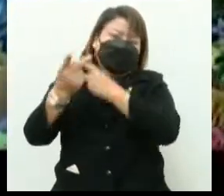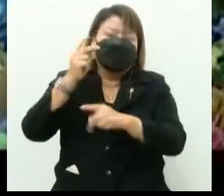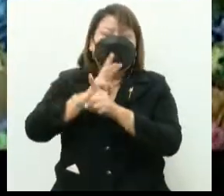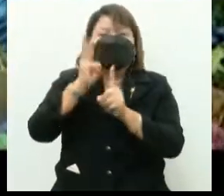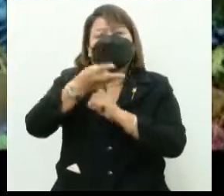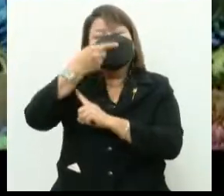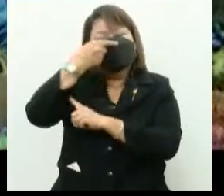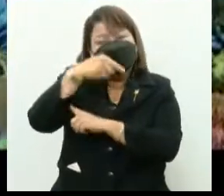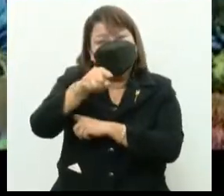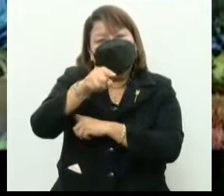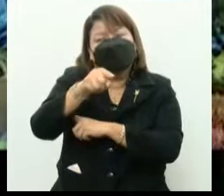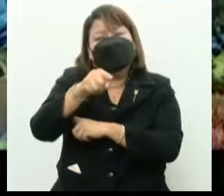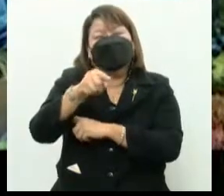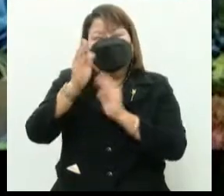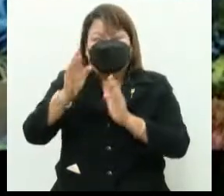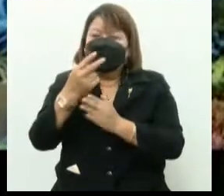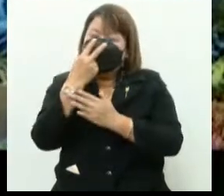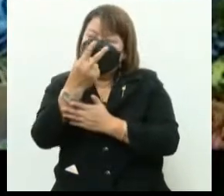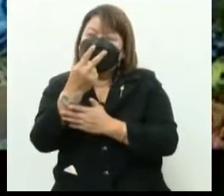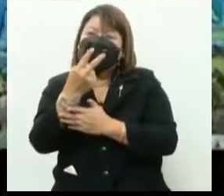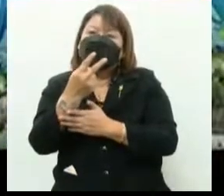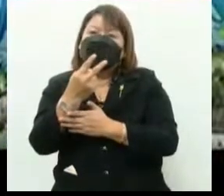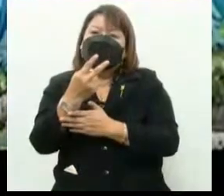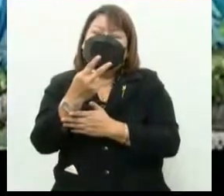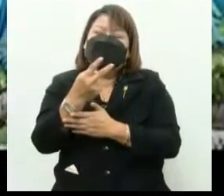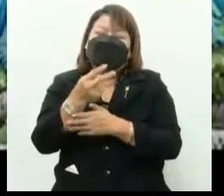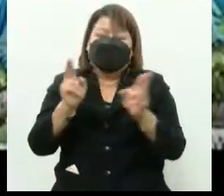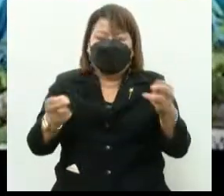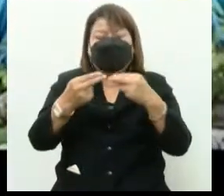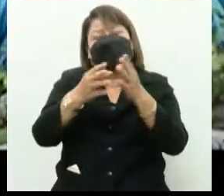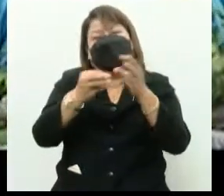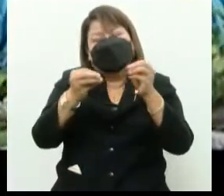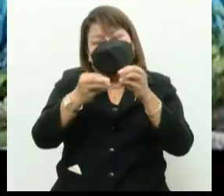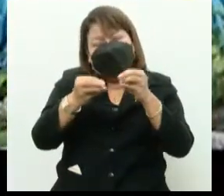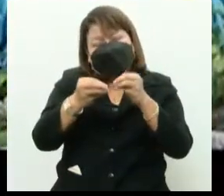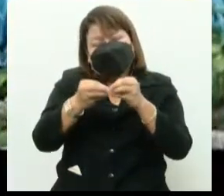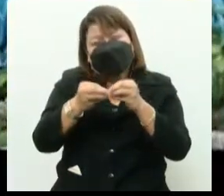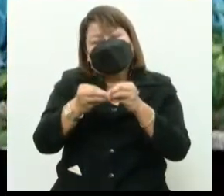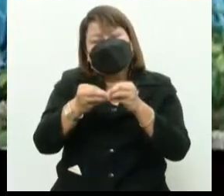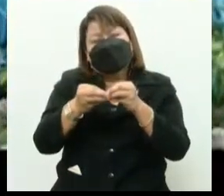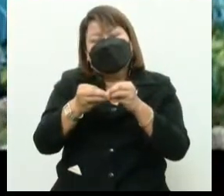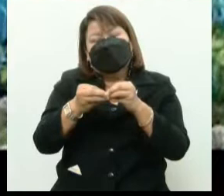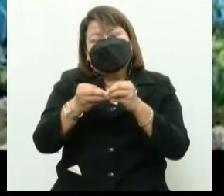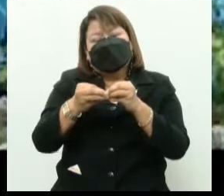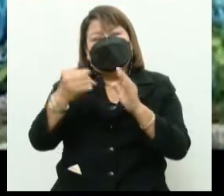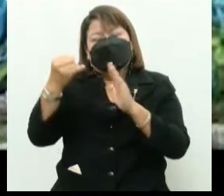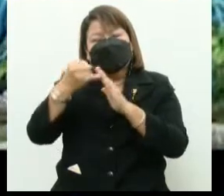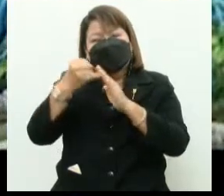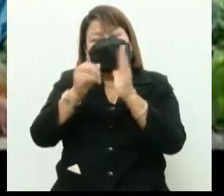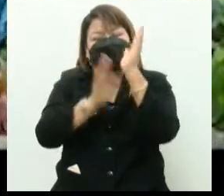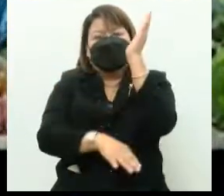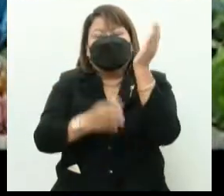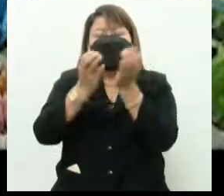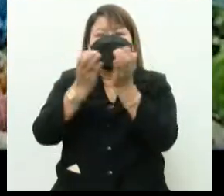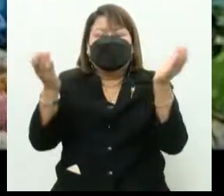ยให้ผู้ร่วมงานได้ร่วมรับชมณหอประชุมโรงเรียนทุ่งสงวิทยาอำเภอทุ่งสงจังหวัดนครศรีธ